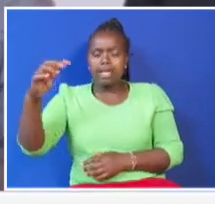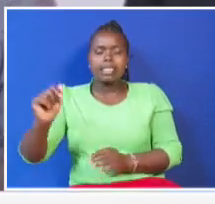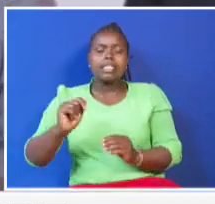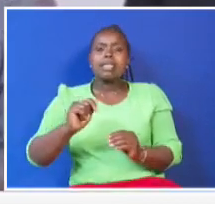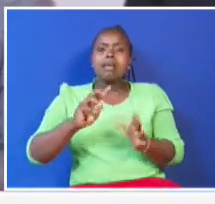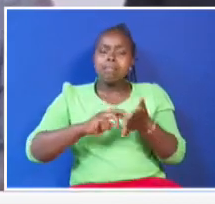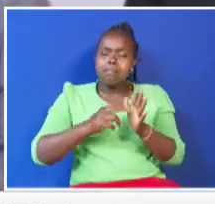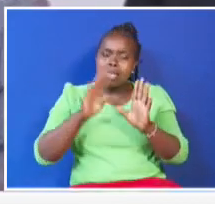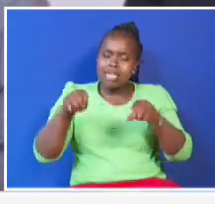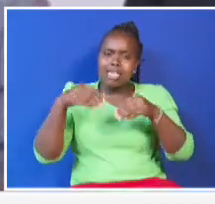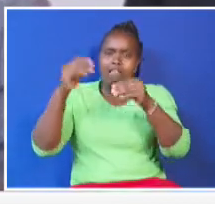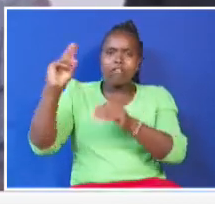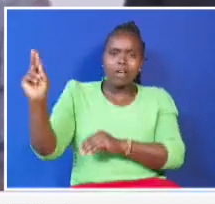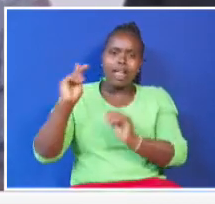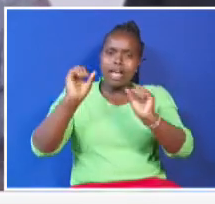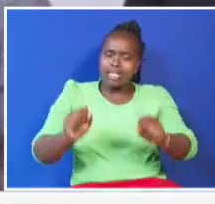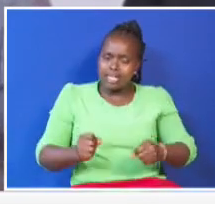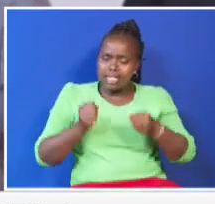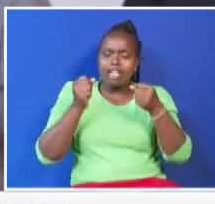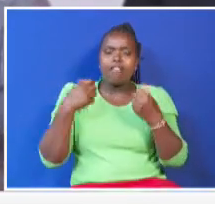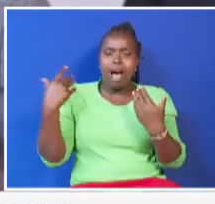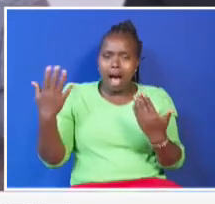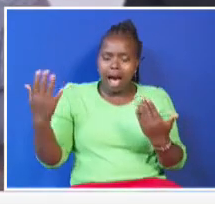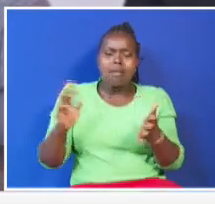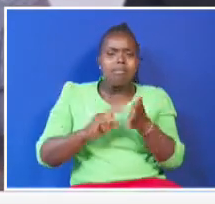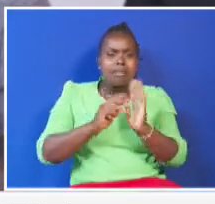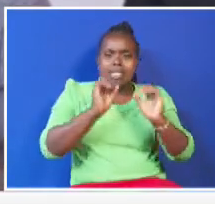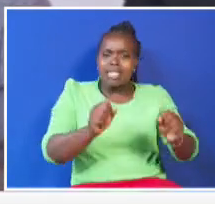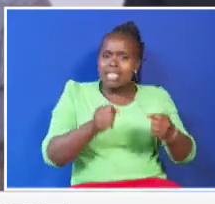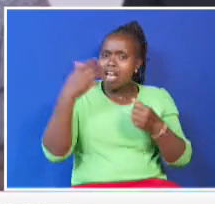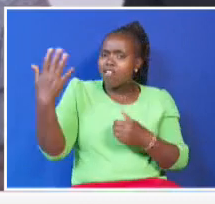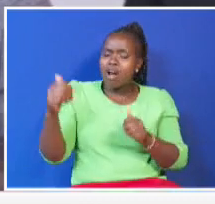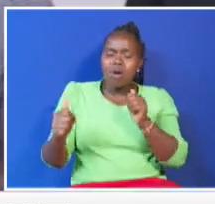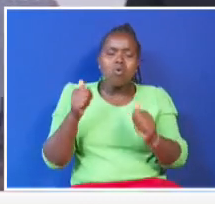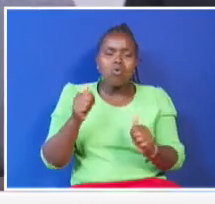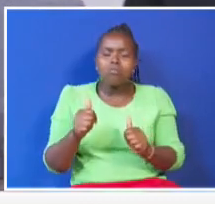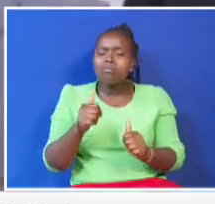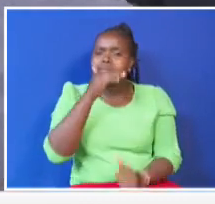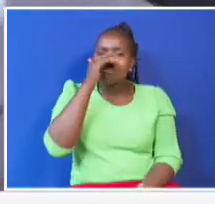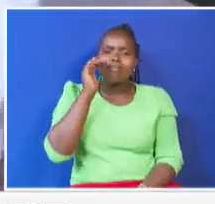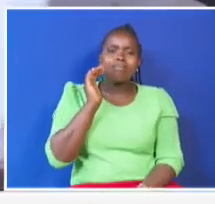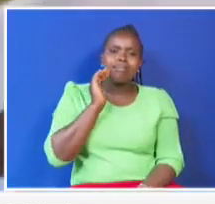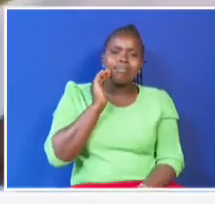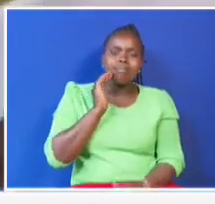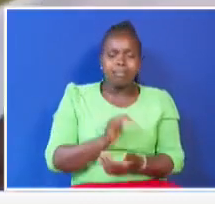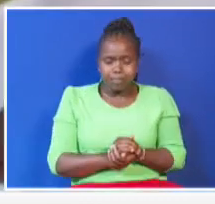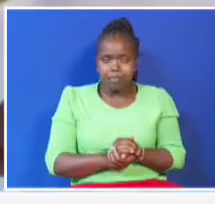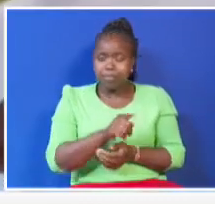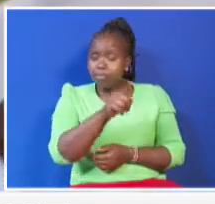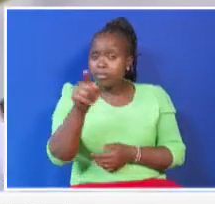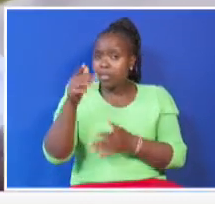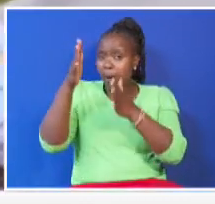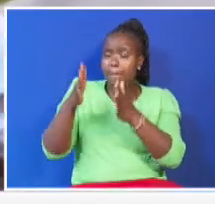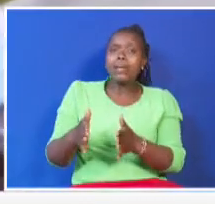Kenya in a safe pair of hands, and that safe pair of hands is Musalia Mudavadi. Na yule mtu